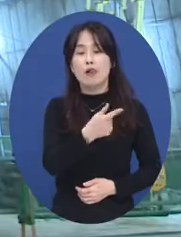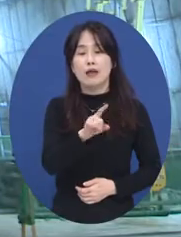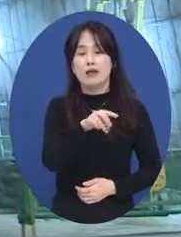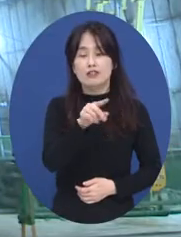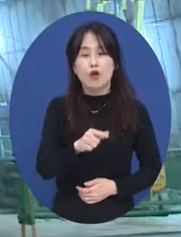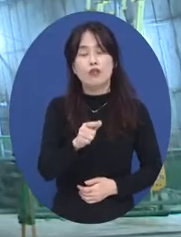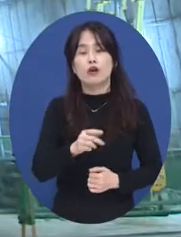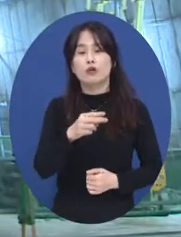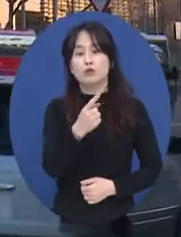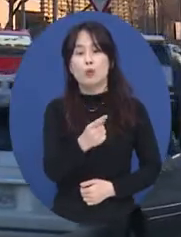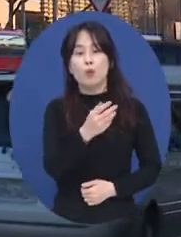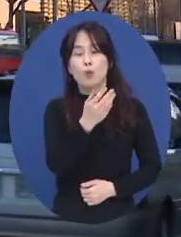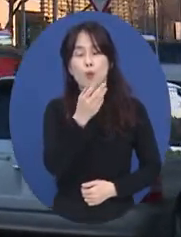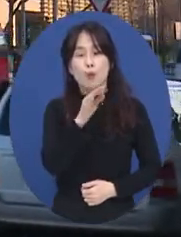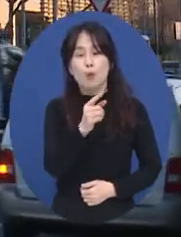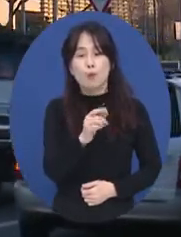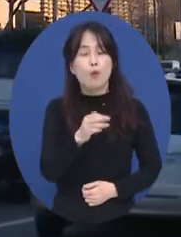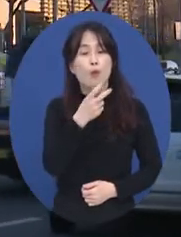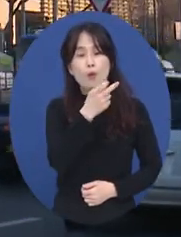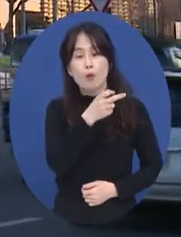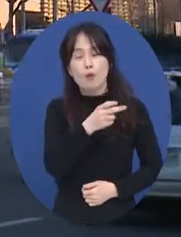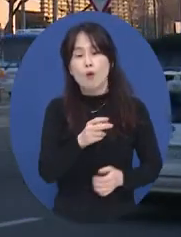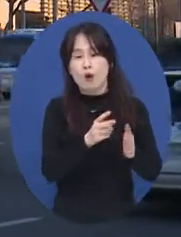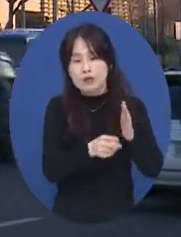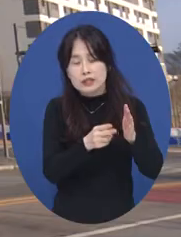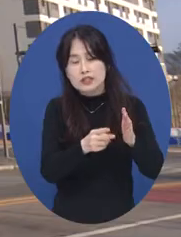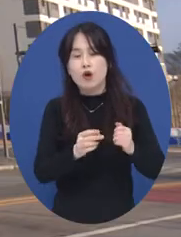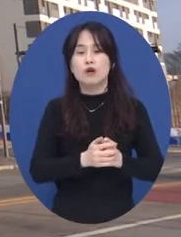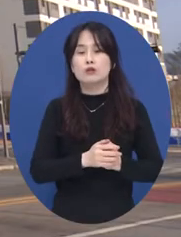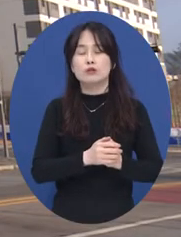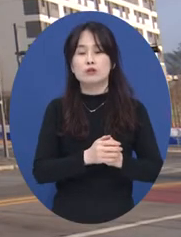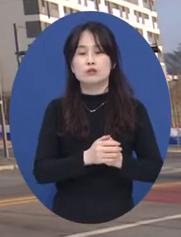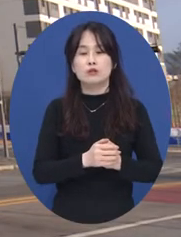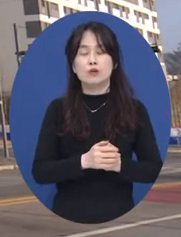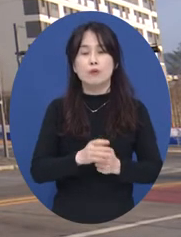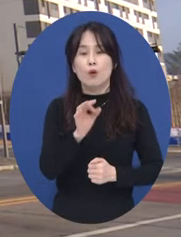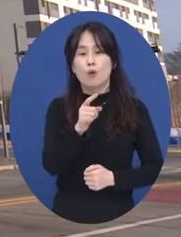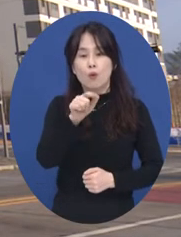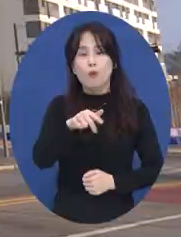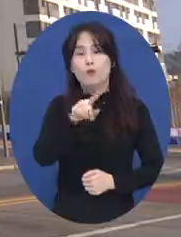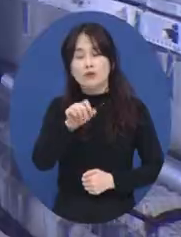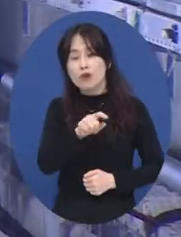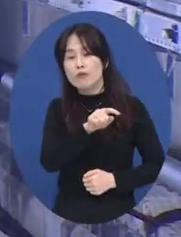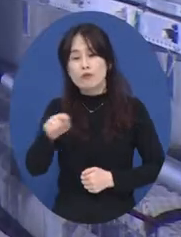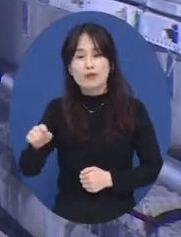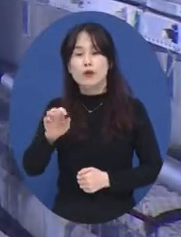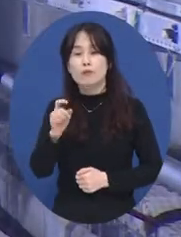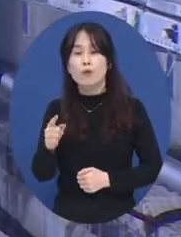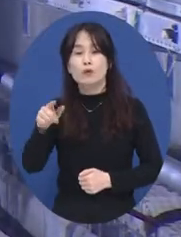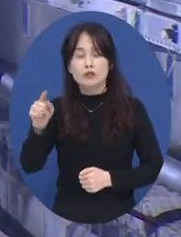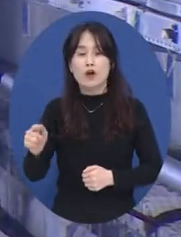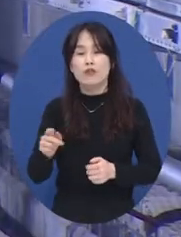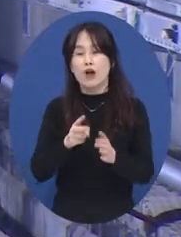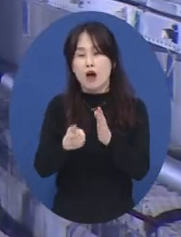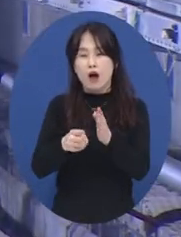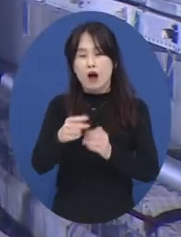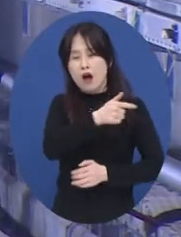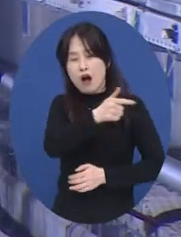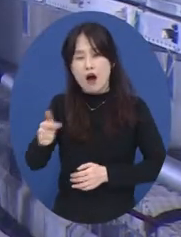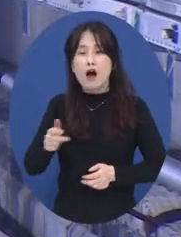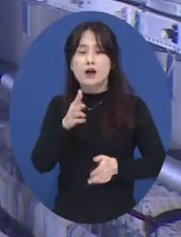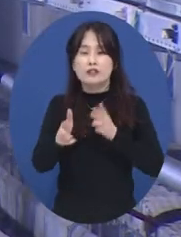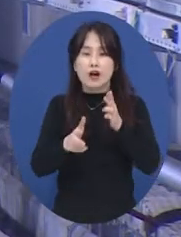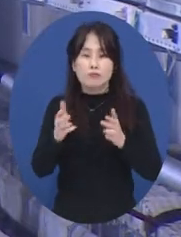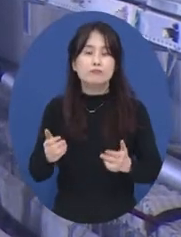도봉산 옥정 선 지난해 b 타당성 현재 사업으로 확정됐다 떤 옥정 포천 선 등 대형 철도 건설 사업에 진행되고